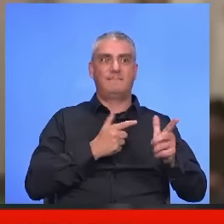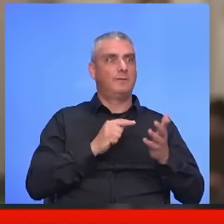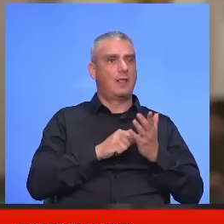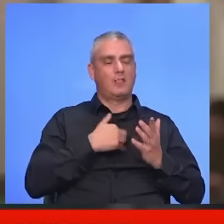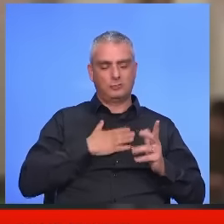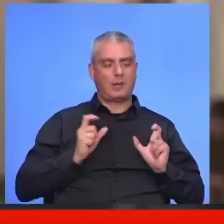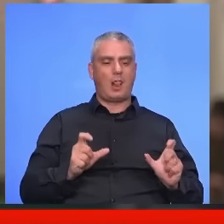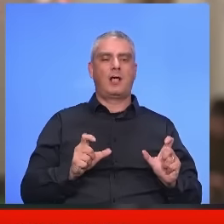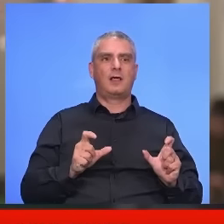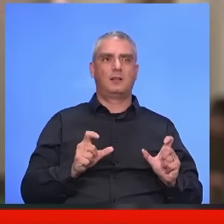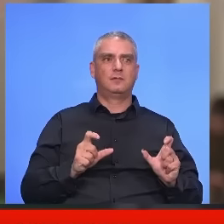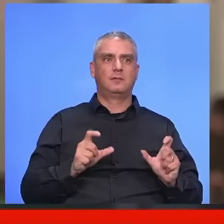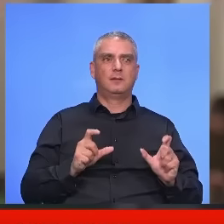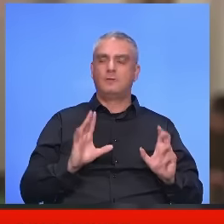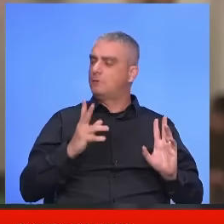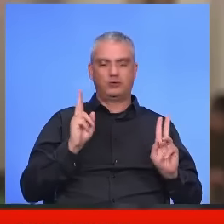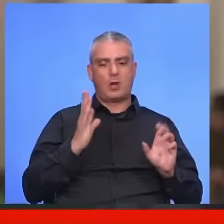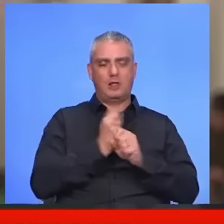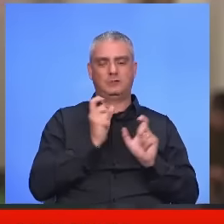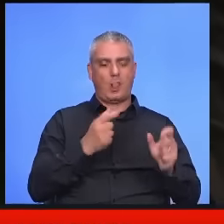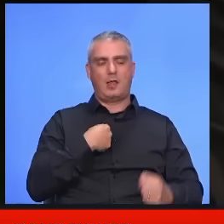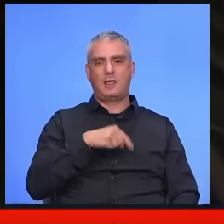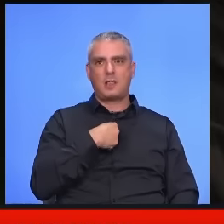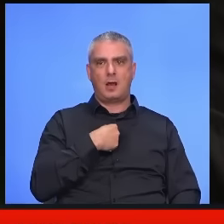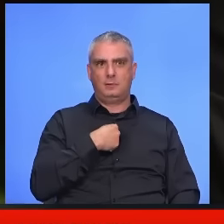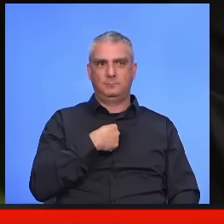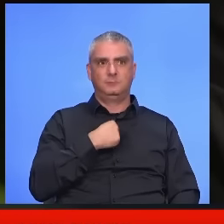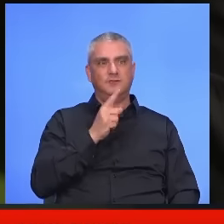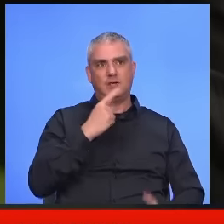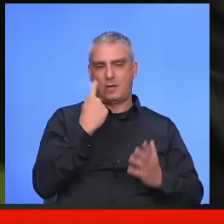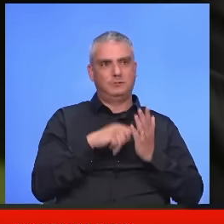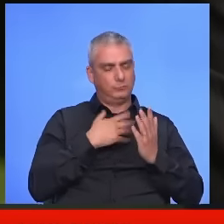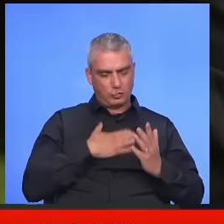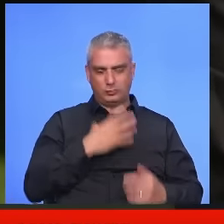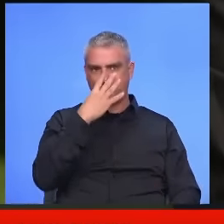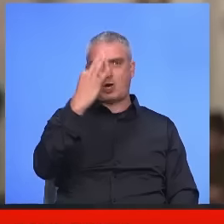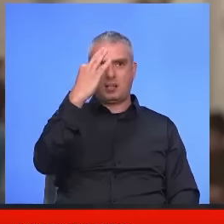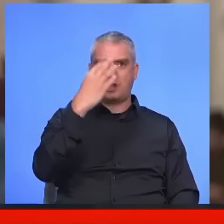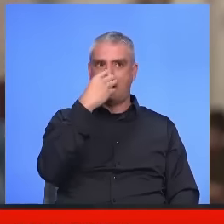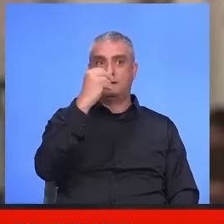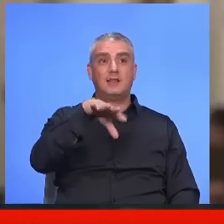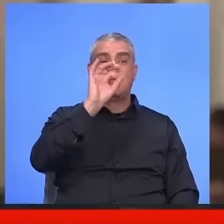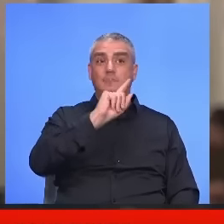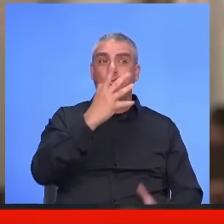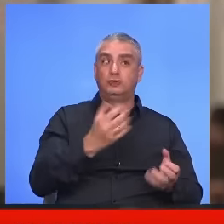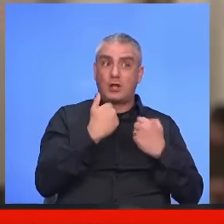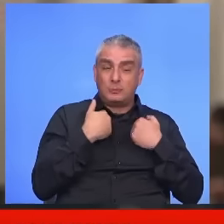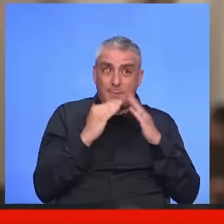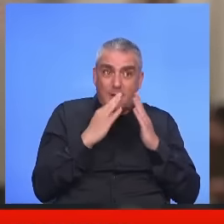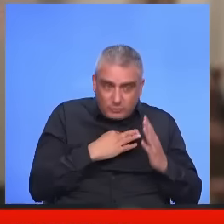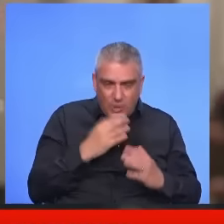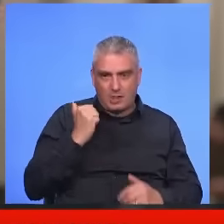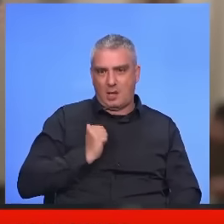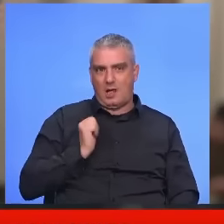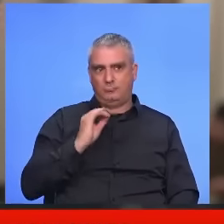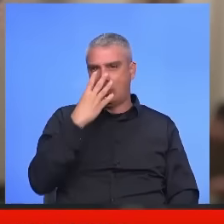אני רוצה להגן על מה שלא יכלו להגן עליי. זה גם אחת הסיבות שאני רוצה שלדג, כי גיליתי שמי שחילץ אותי מהבית שלי